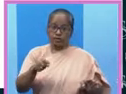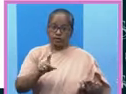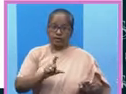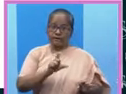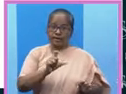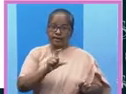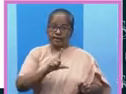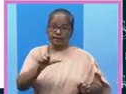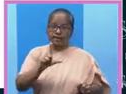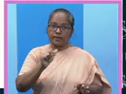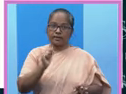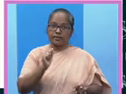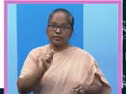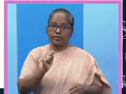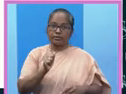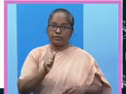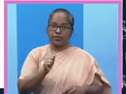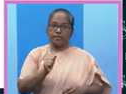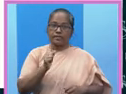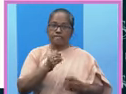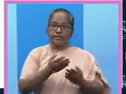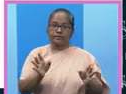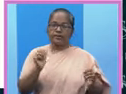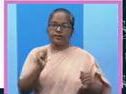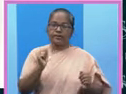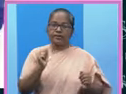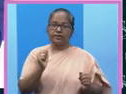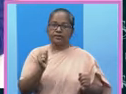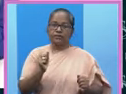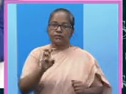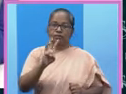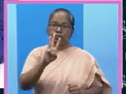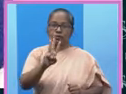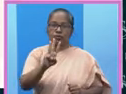அதனுடைய வில்லி நீளம் சொல்கிறாங்க. அப்போ இங்கே பிரிவுகளோட எண்ணிக்கை எத்தனை? மூணு.